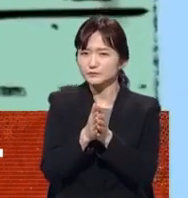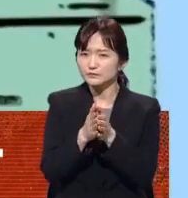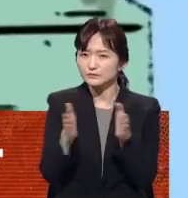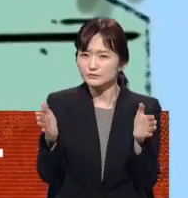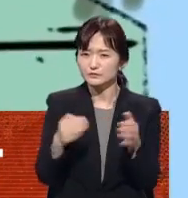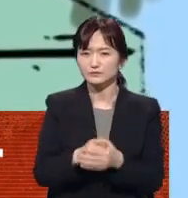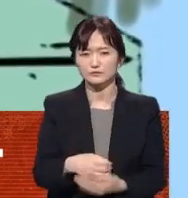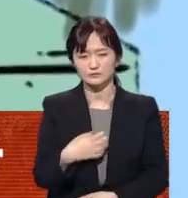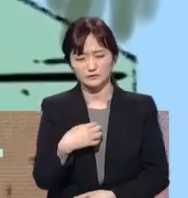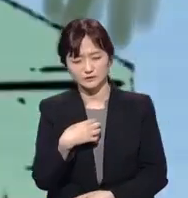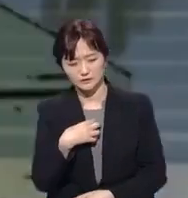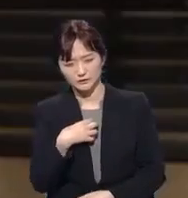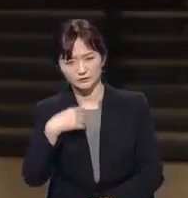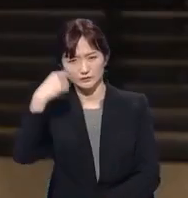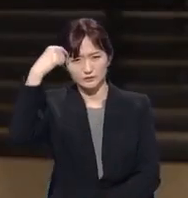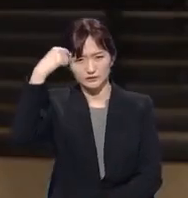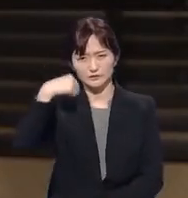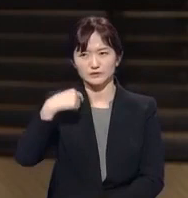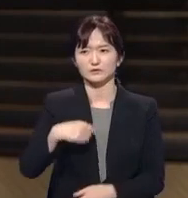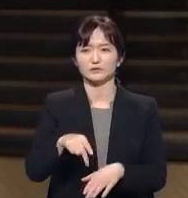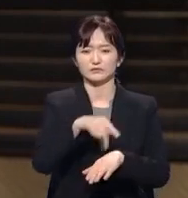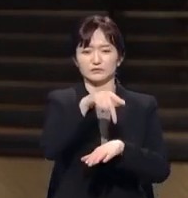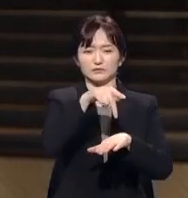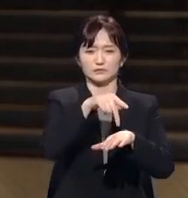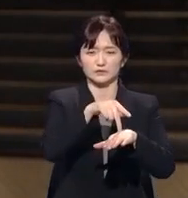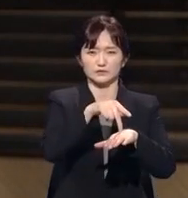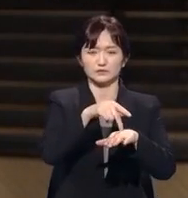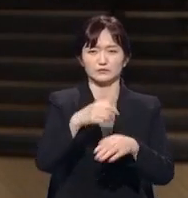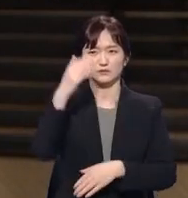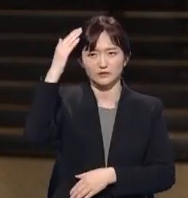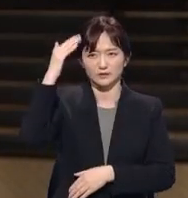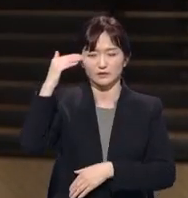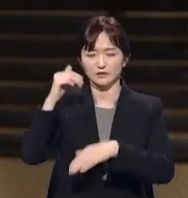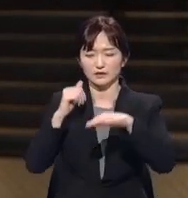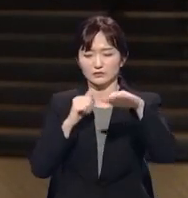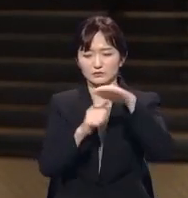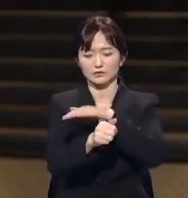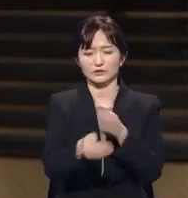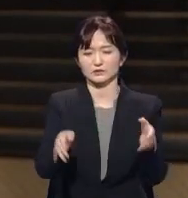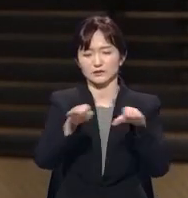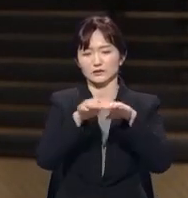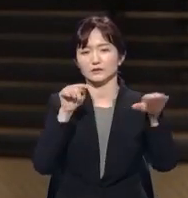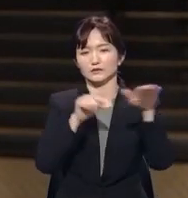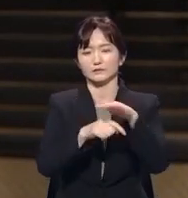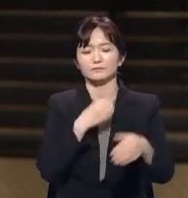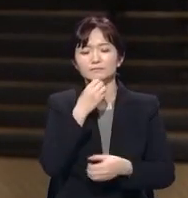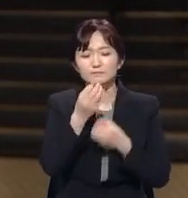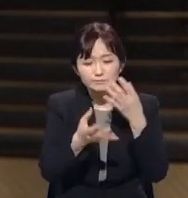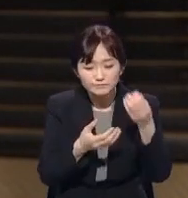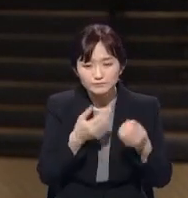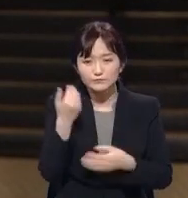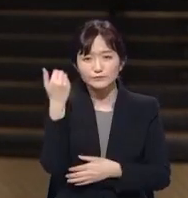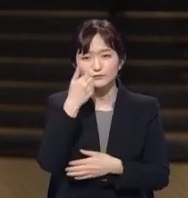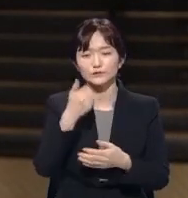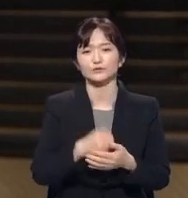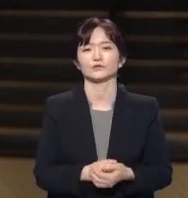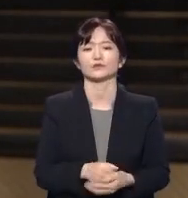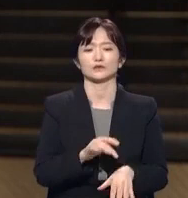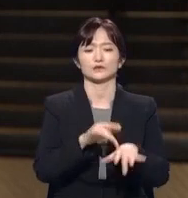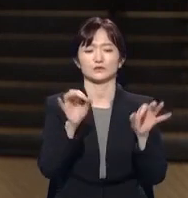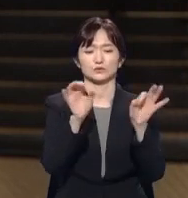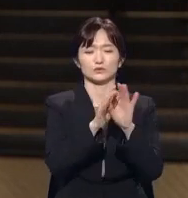위협을 느꼈겠죠 필리핀에 있는 한국 대사관을 찾아와서 자수를 했고 자수한 범위는 다른 사람이 아니라 실종된